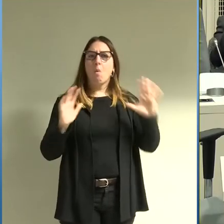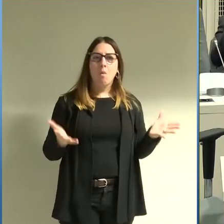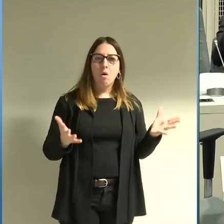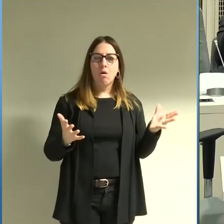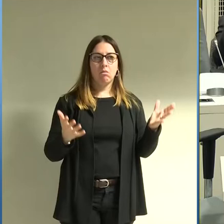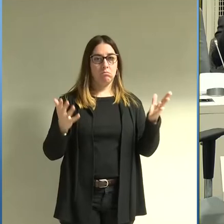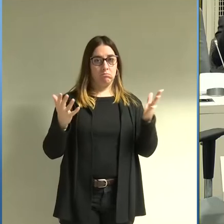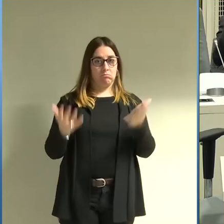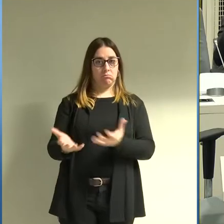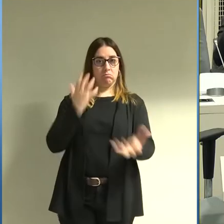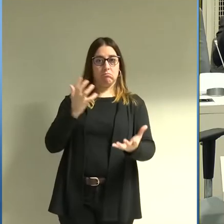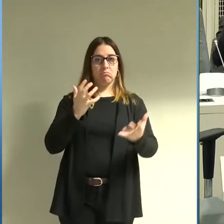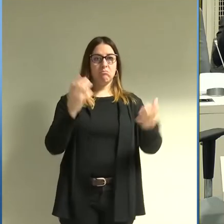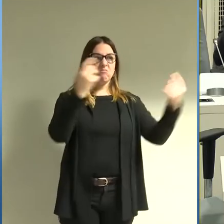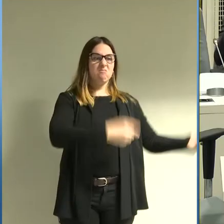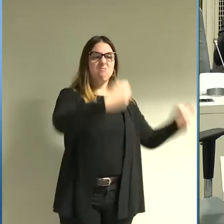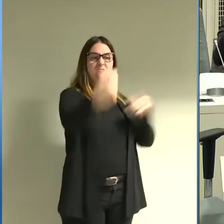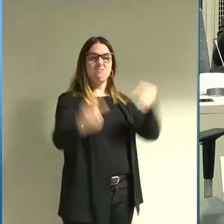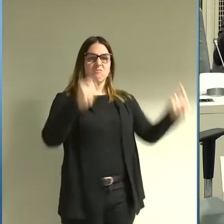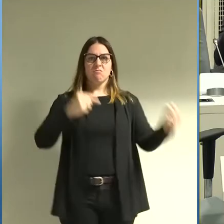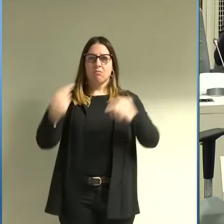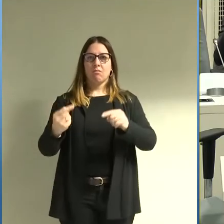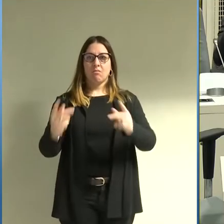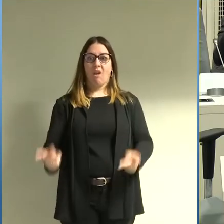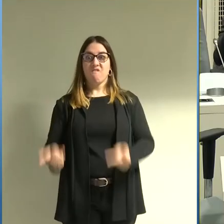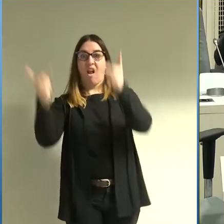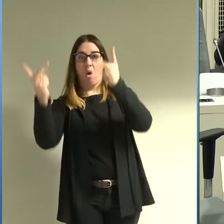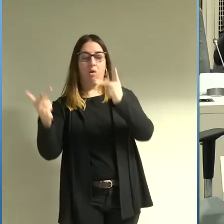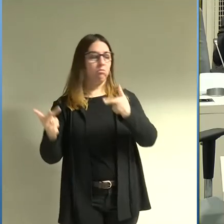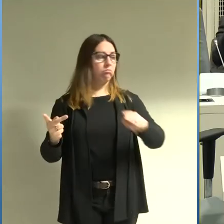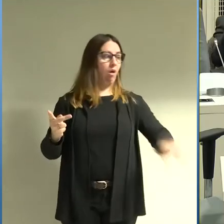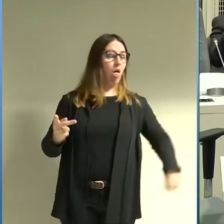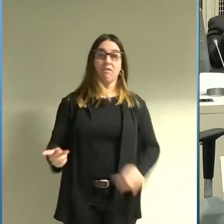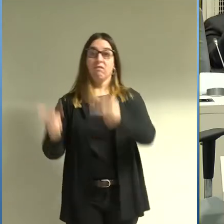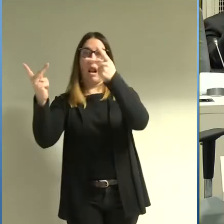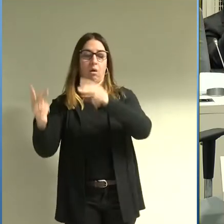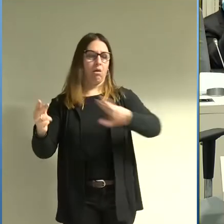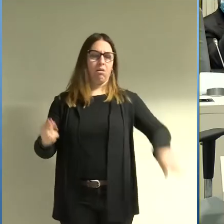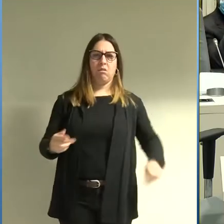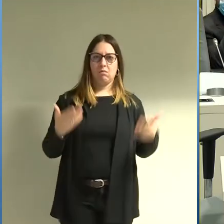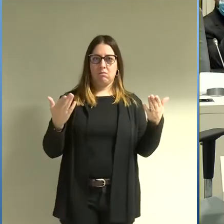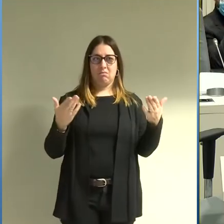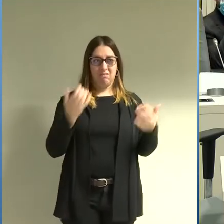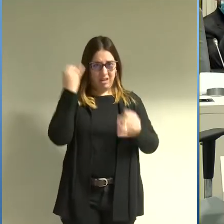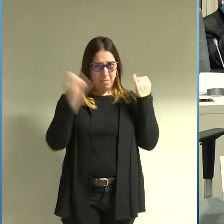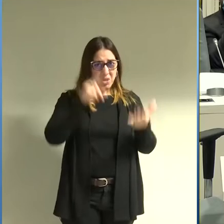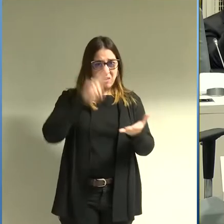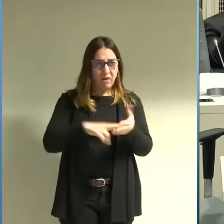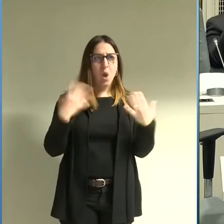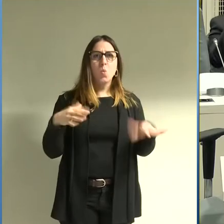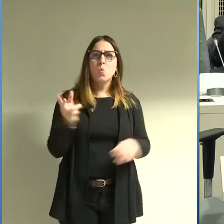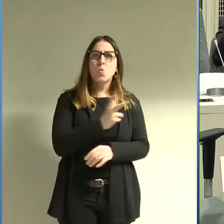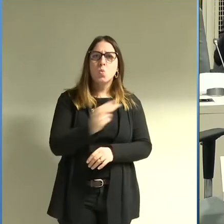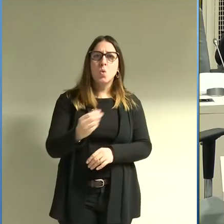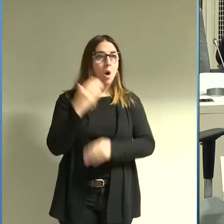l'on oppose les structures les unes aux autres qu'on valorise les unes plus que les autres soit c'est le cas et c'est vraiment très grave soit ce n'est pas le cas